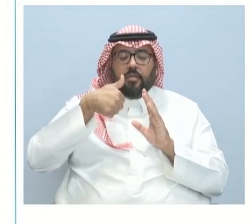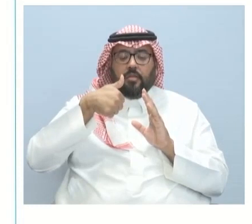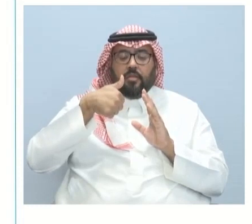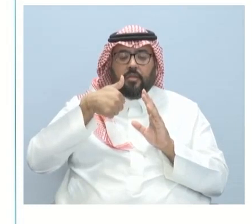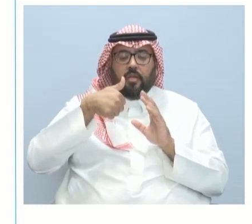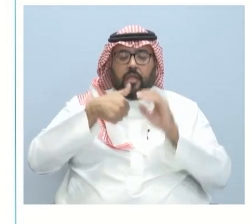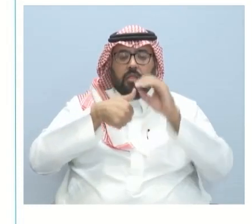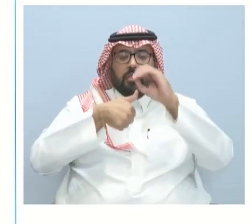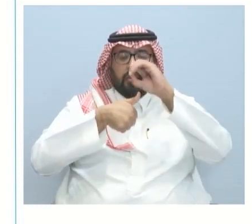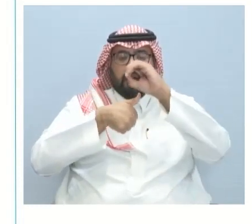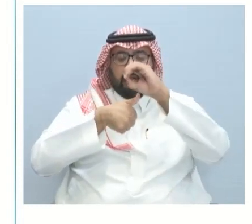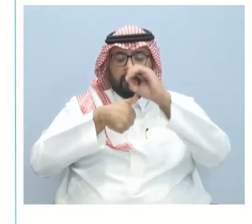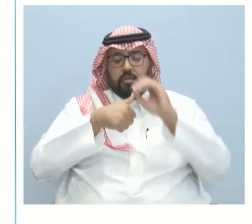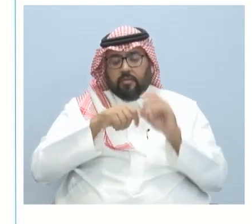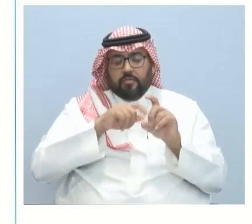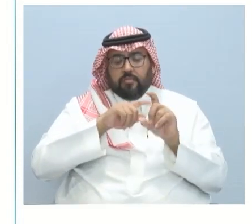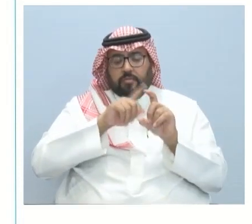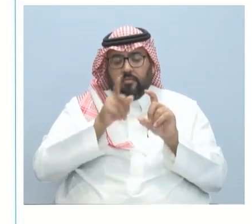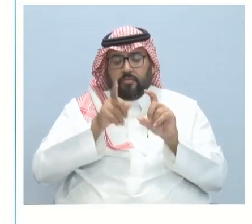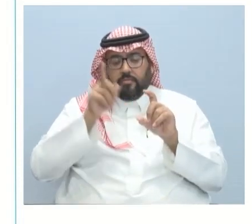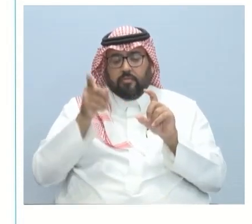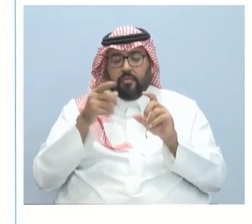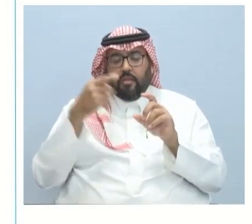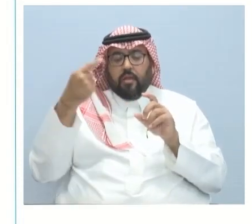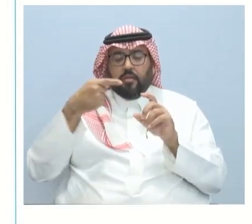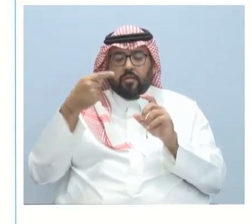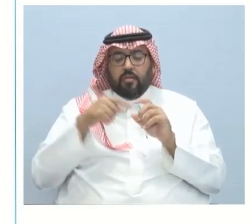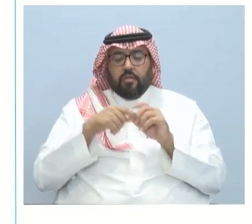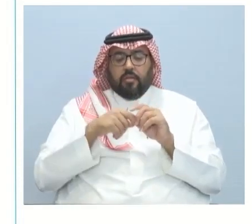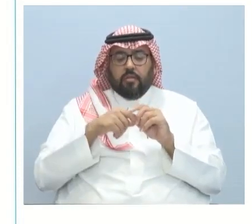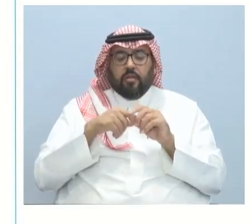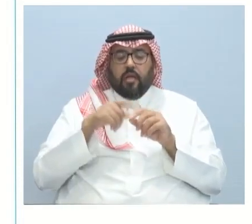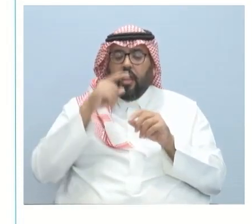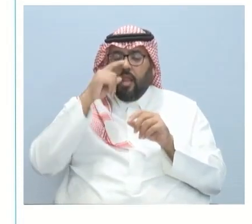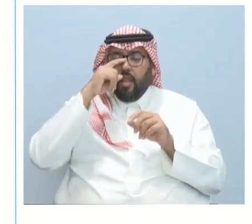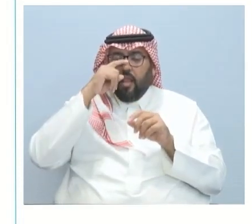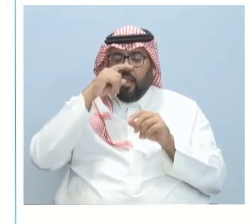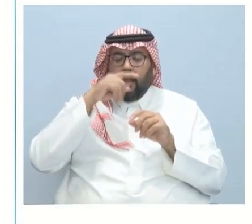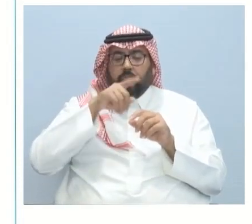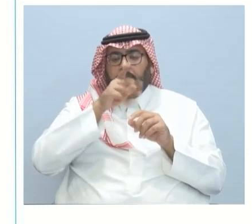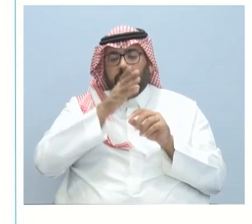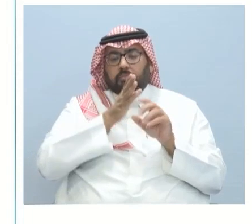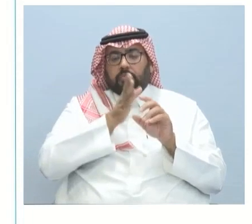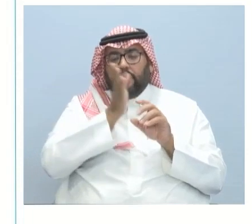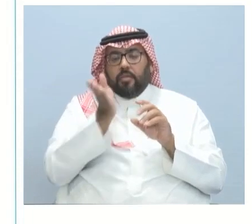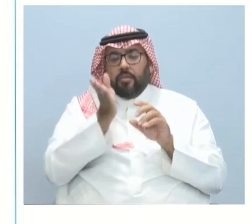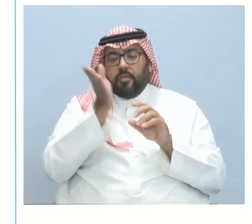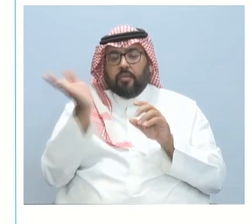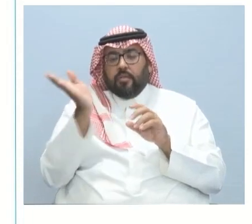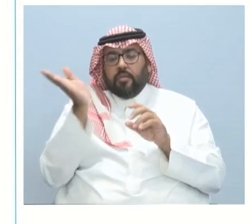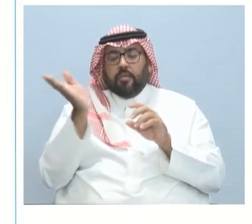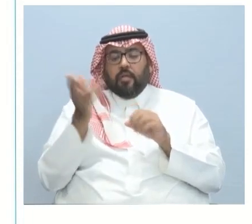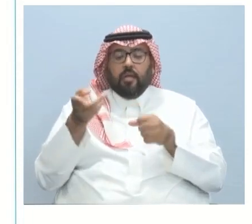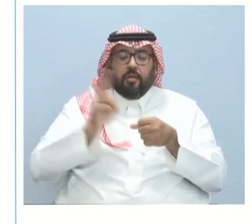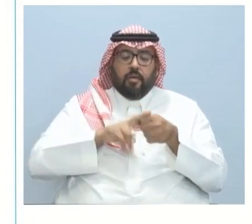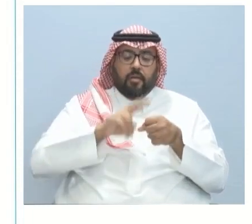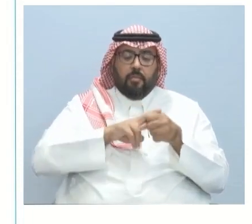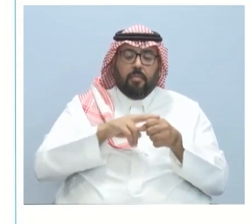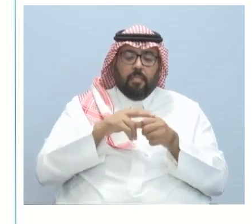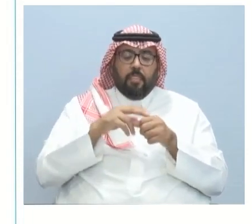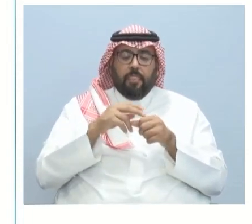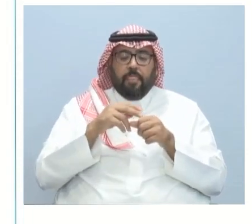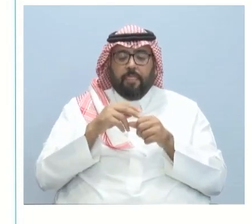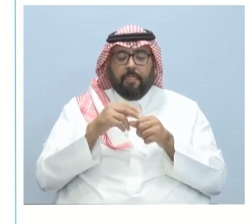ان الروبوت ينعطف في كل مره ع درجات فان عدد المرات التي يجب فيها تكرار هذا الامر